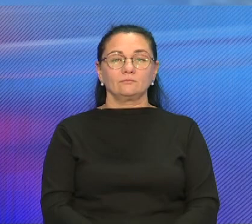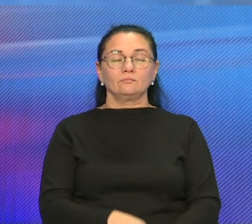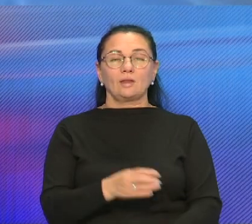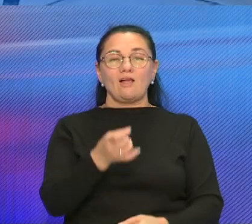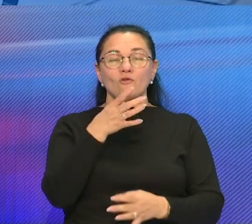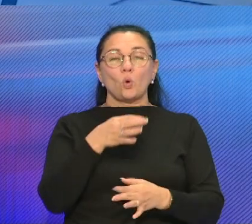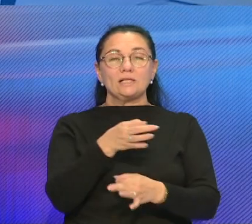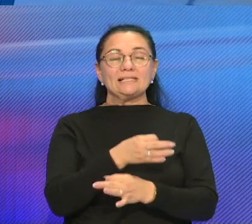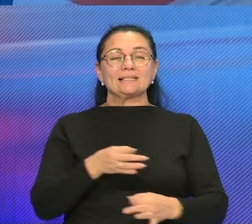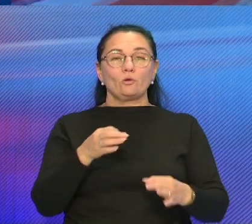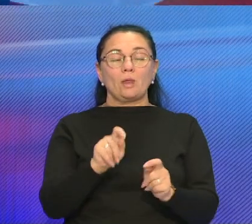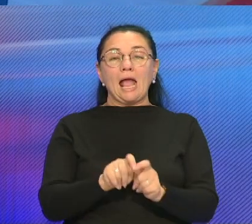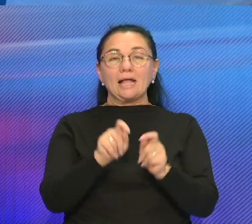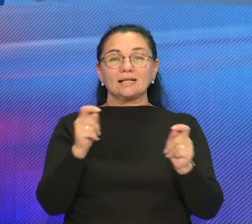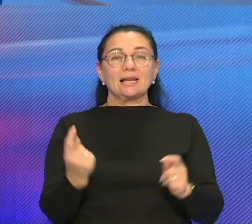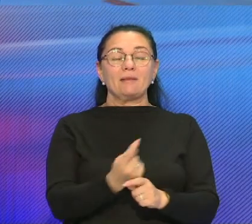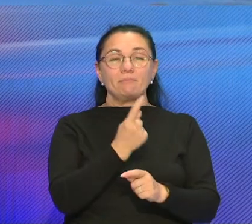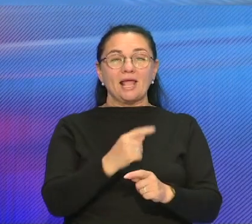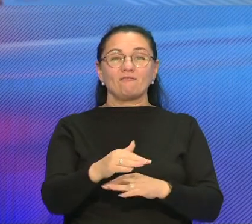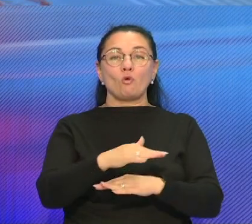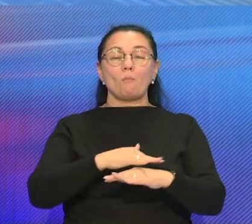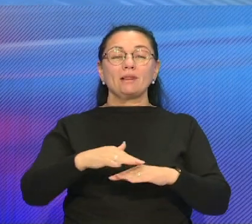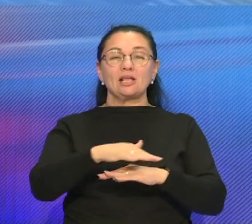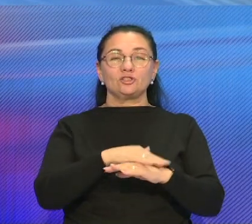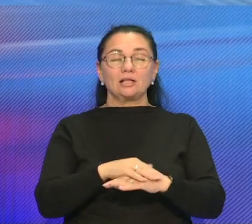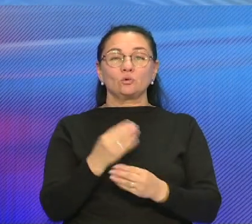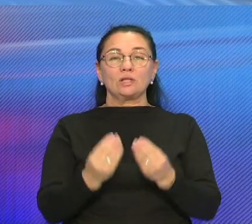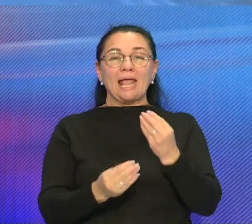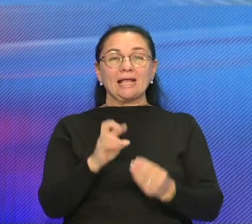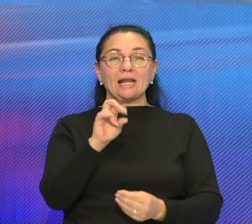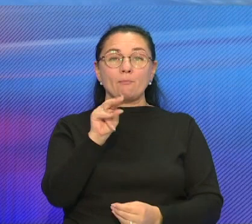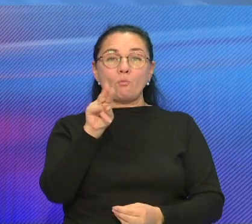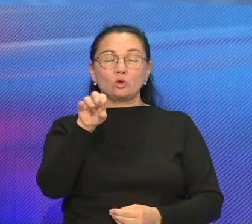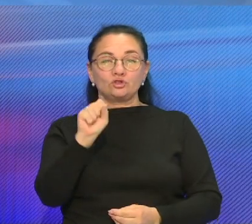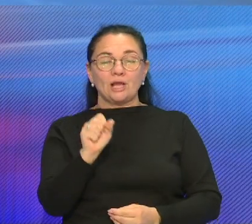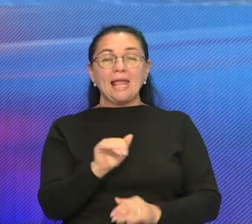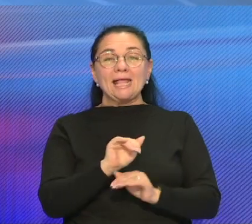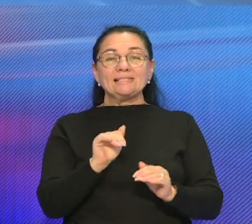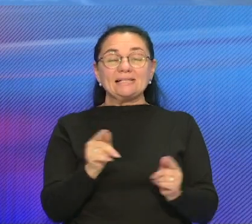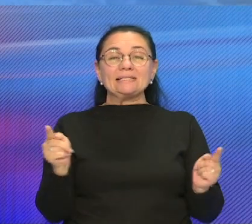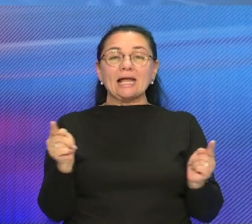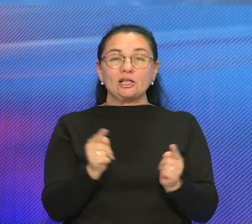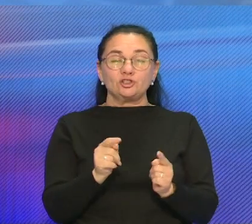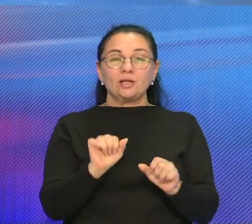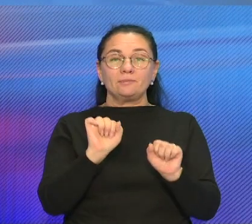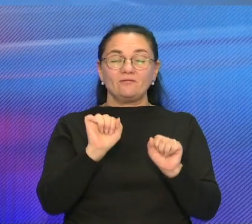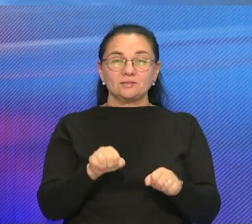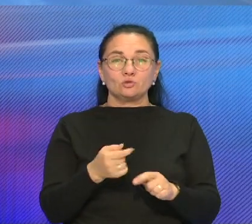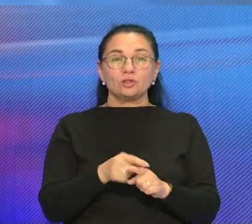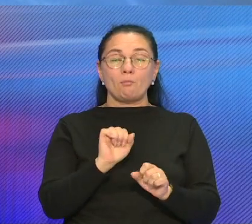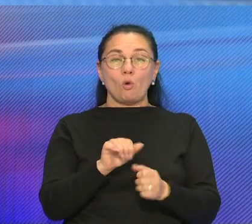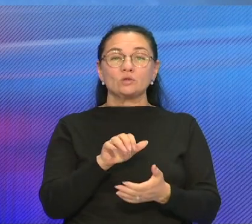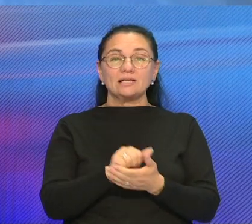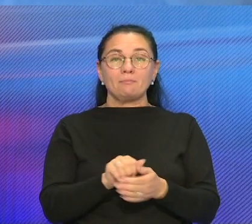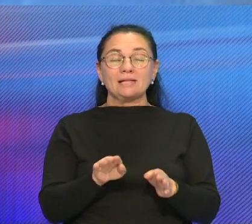В Гродзенской области открыли первую плясовку для гульней Боча. Дети с засобливостями развития сейчас могут займаться видом спорта,